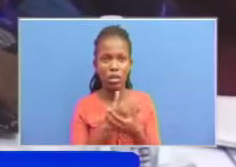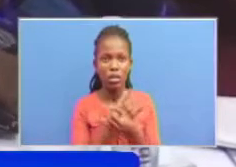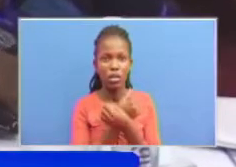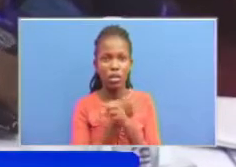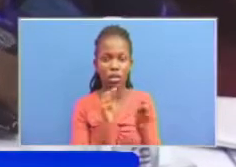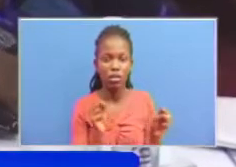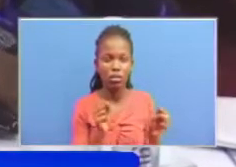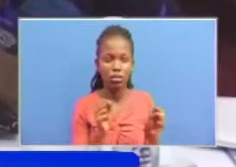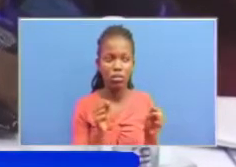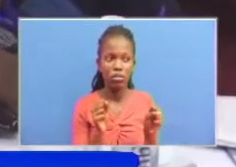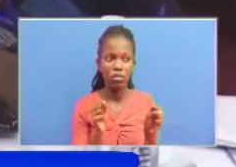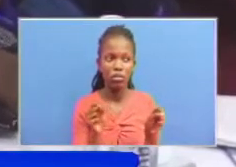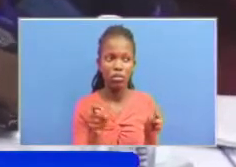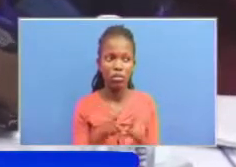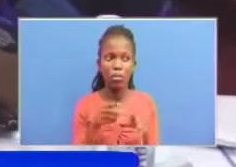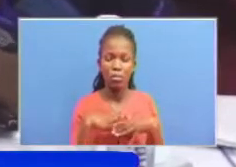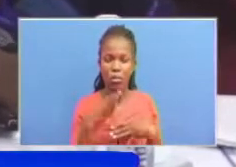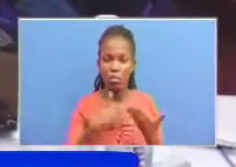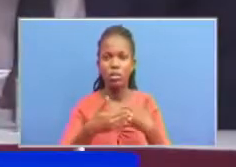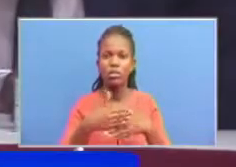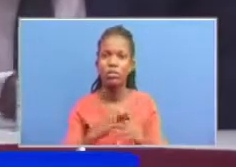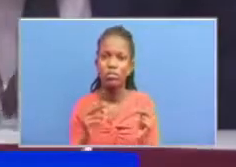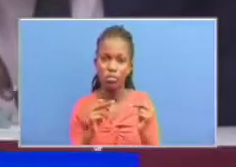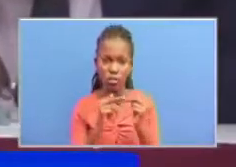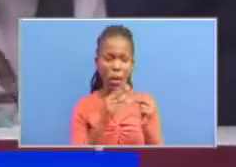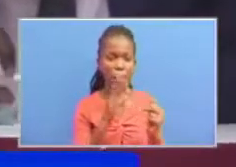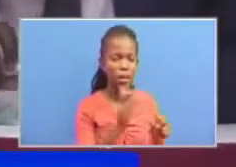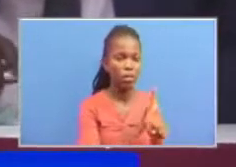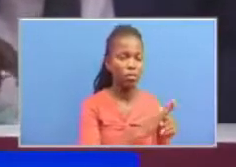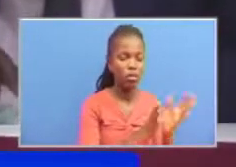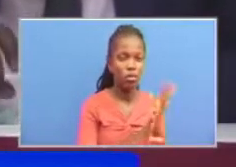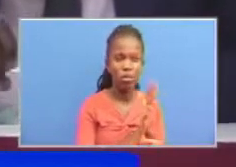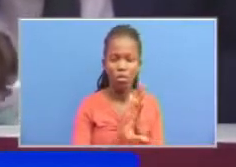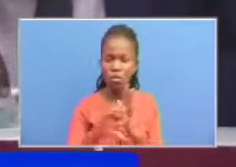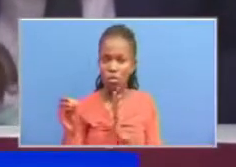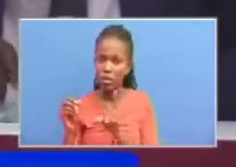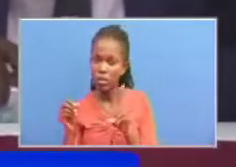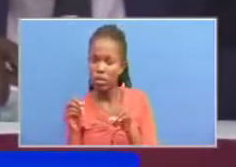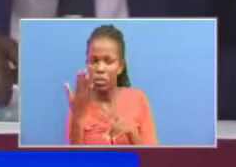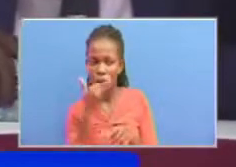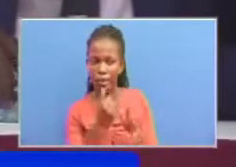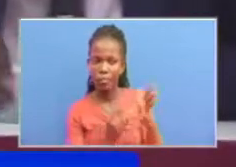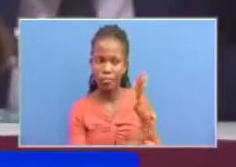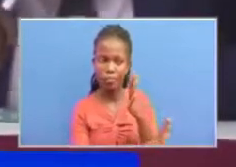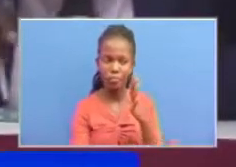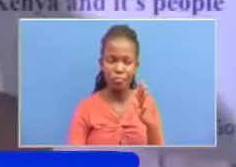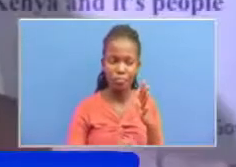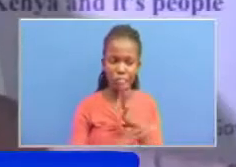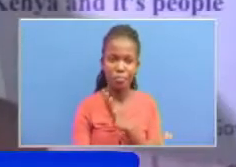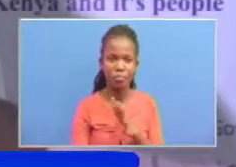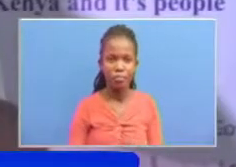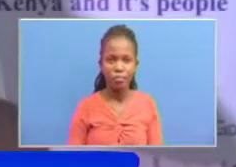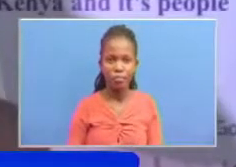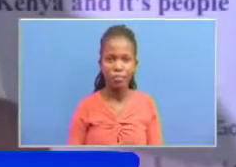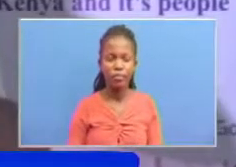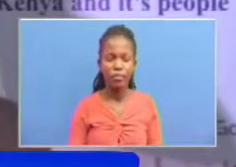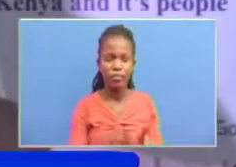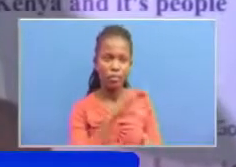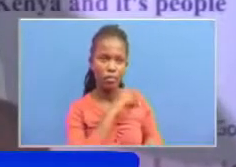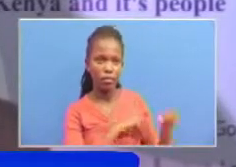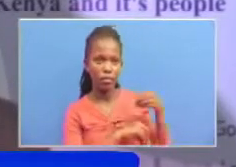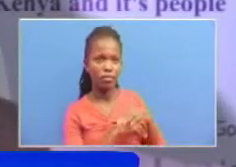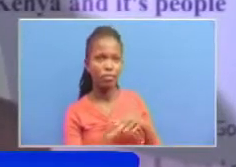sio mitandaoni tamaviki ite kwa siambesa mbingi kumana na ungei na kulusa ni wa mitandaoni. Kwamba zile